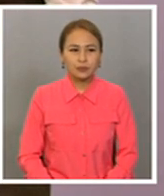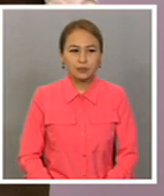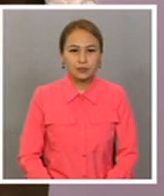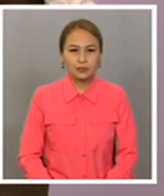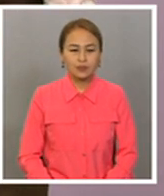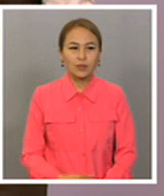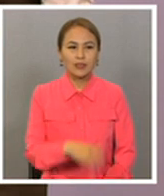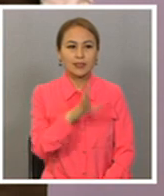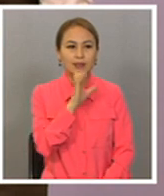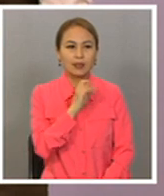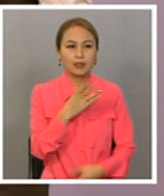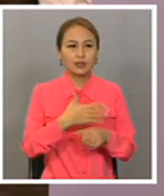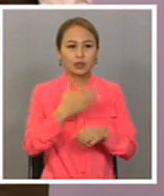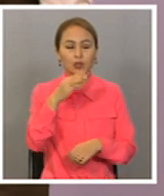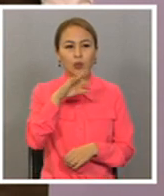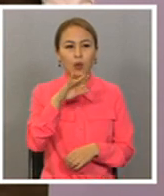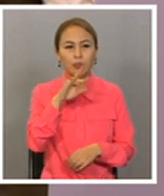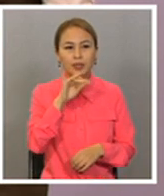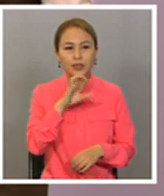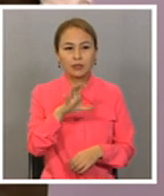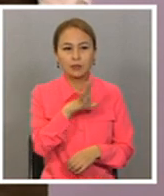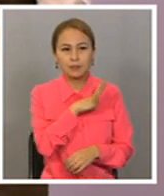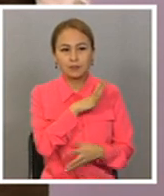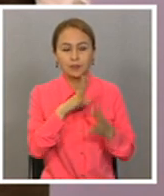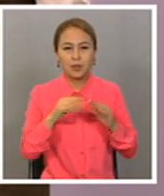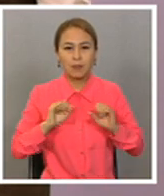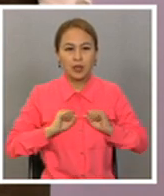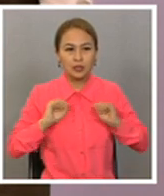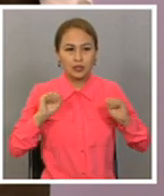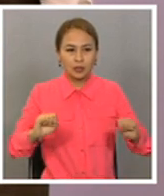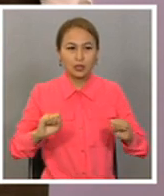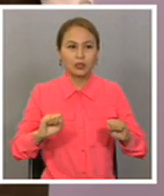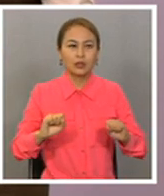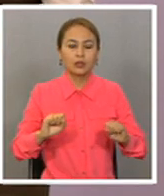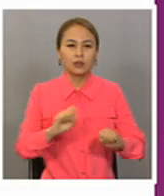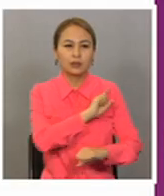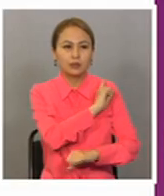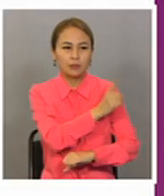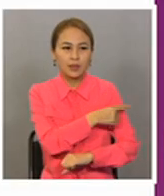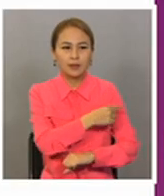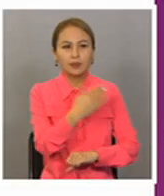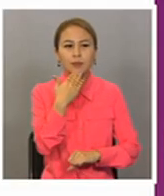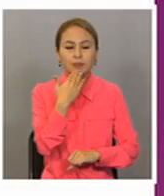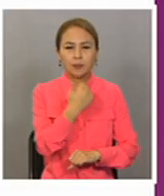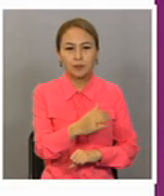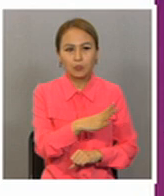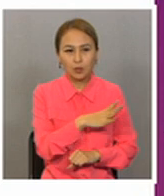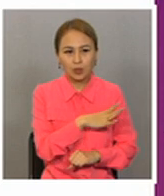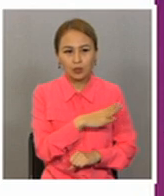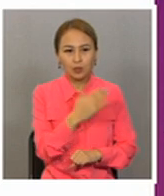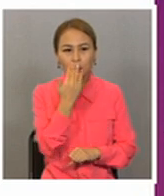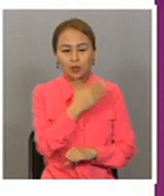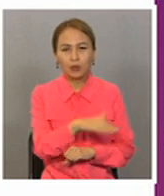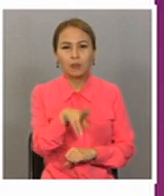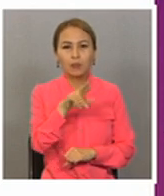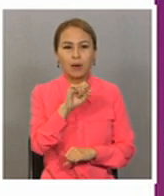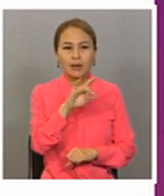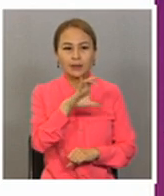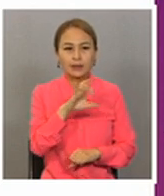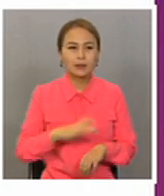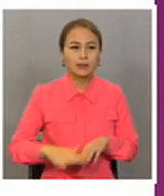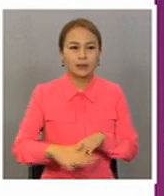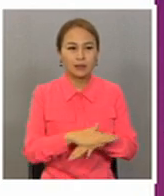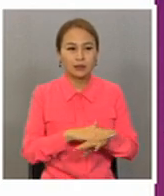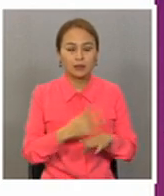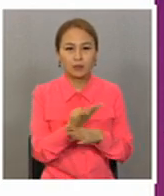Сақ қаншайымы Тамирис батыл, ер жүрек әрі сымбатты болған. Ол